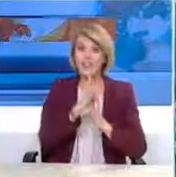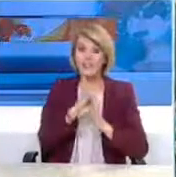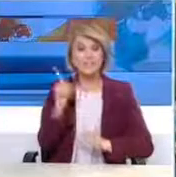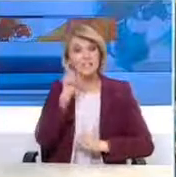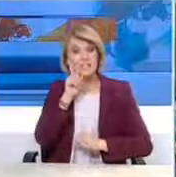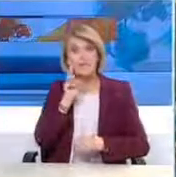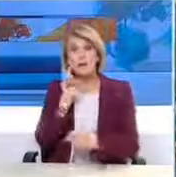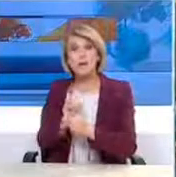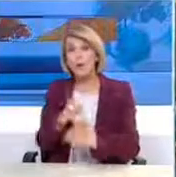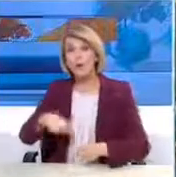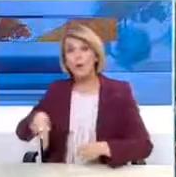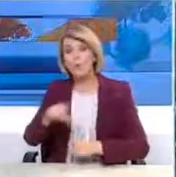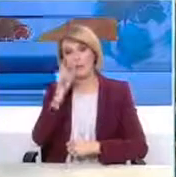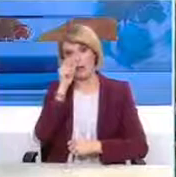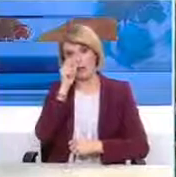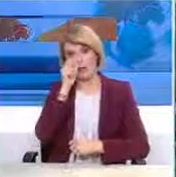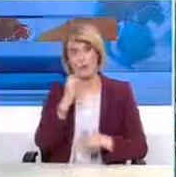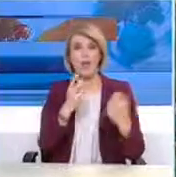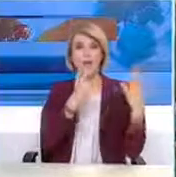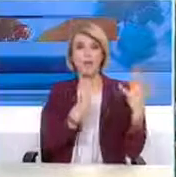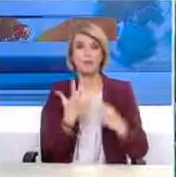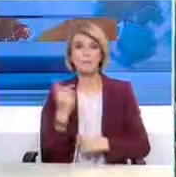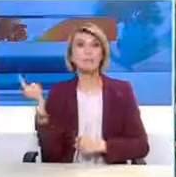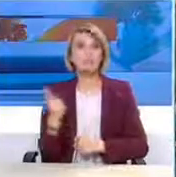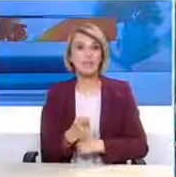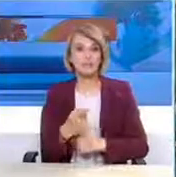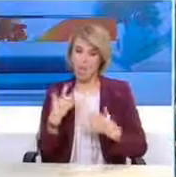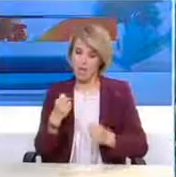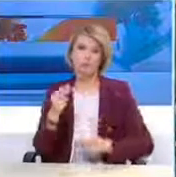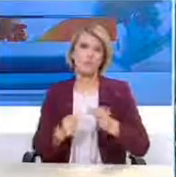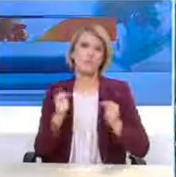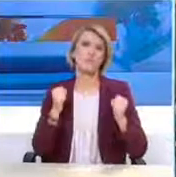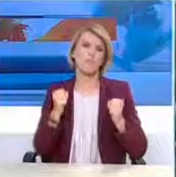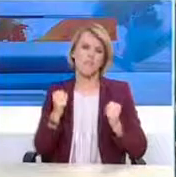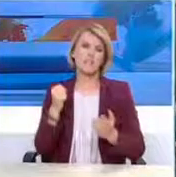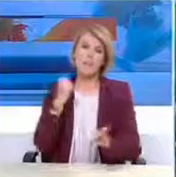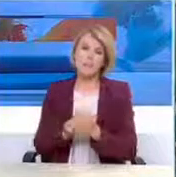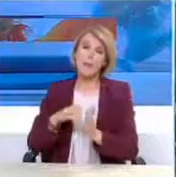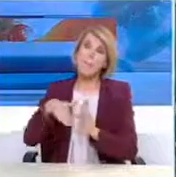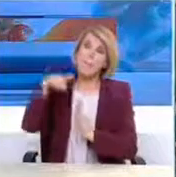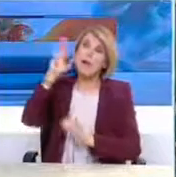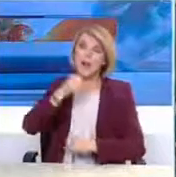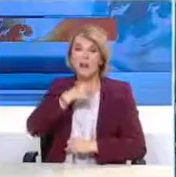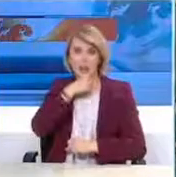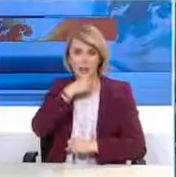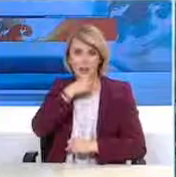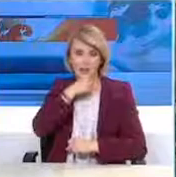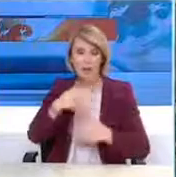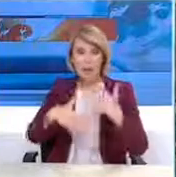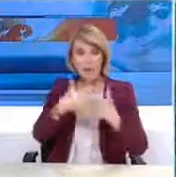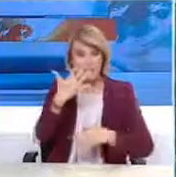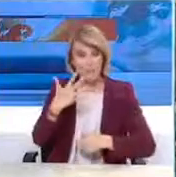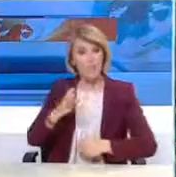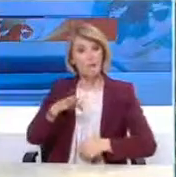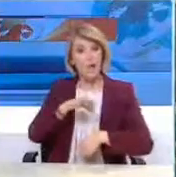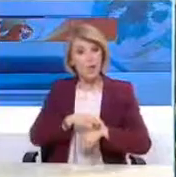και οι υπόλοιποι άνδρες. Το 75% έχει υποκείμενο νόσημα ή είναι ηλικιωμένοι 70 ετών και άνω. 15 ασθενείς έχουν